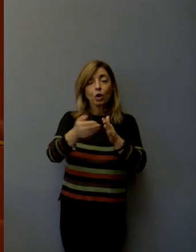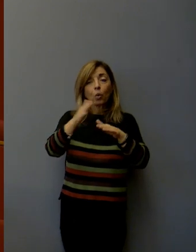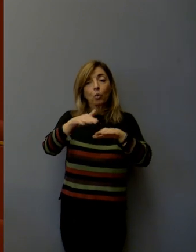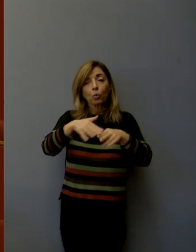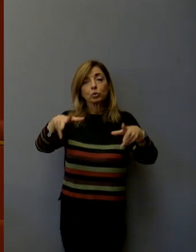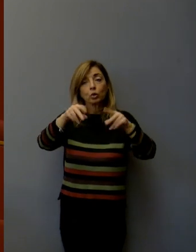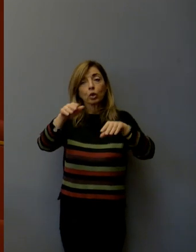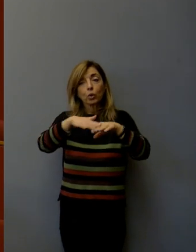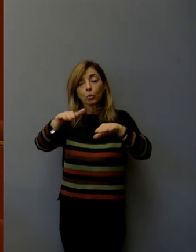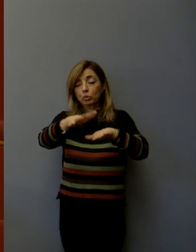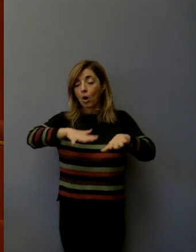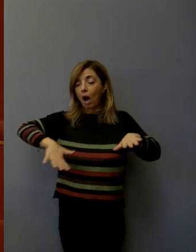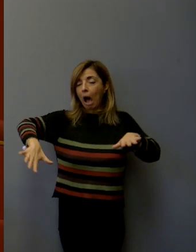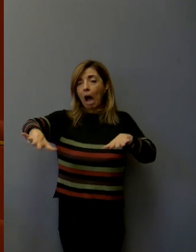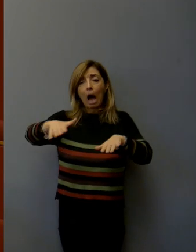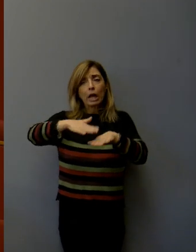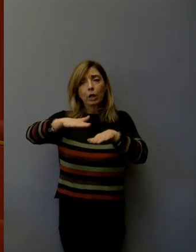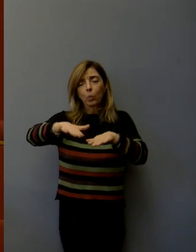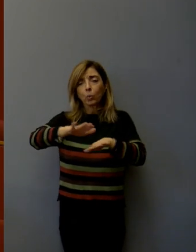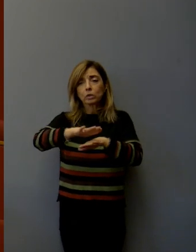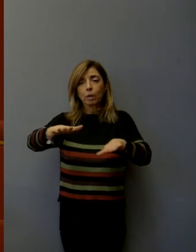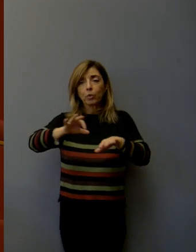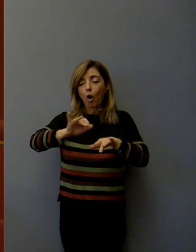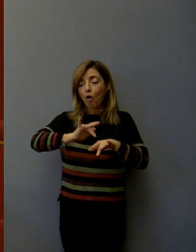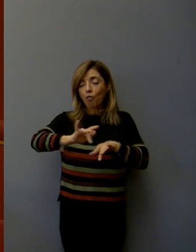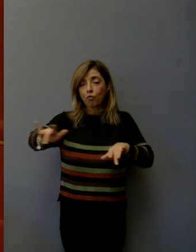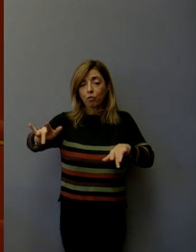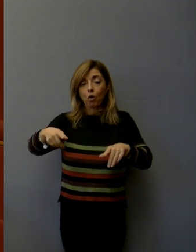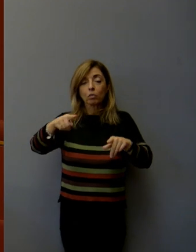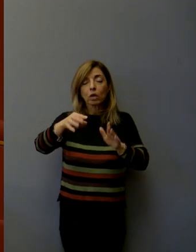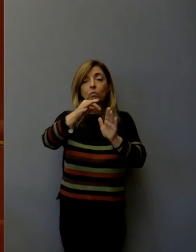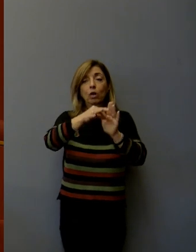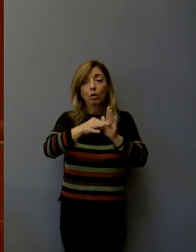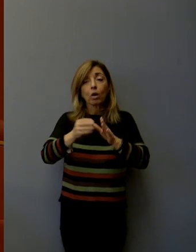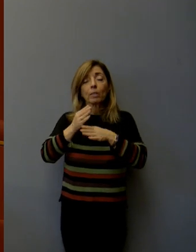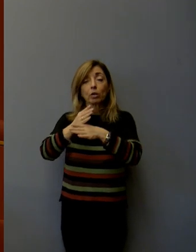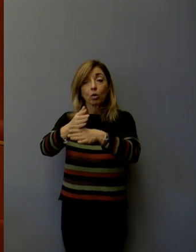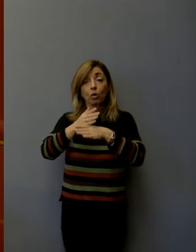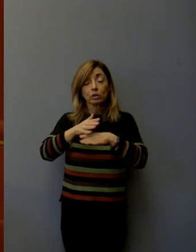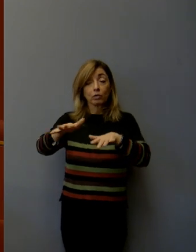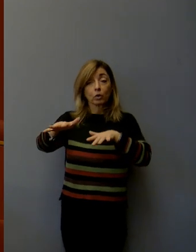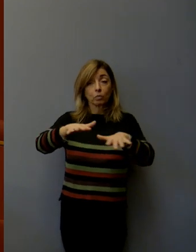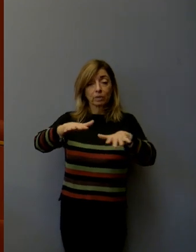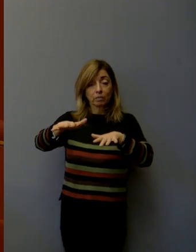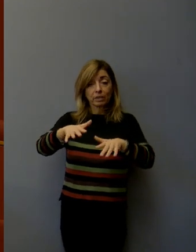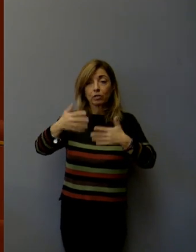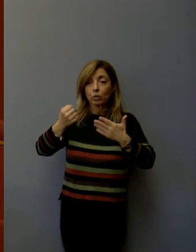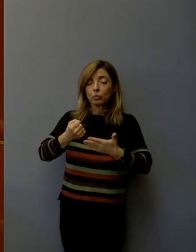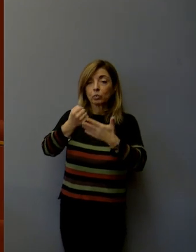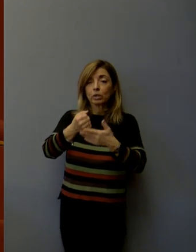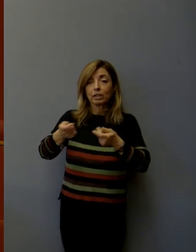di aree dismesse o di vuoti urbani con un regolamento condiviso con l'amministrazione ma in una sussidiarietà gestionale